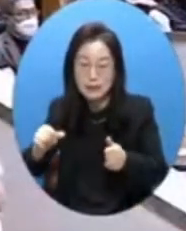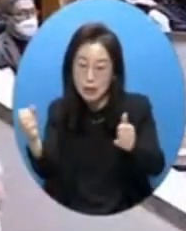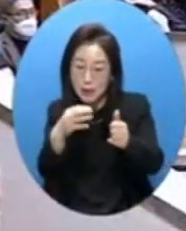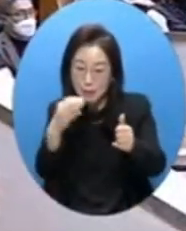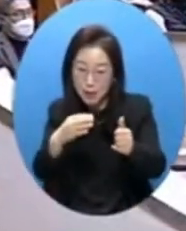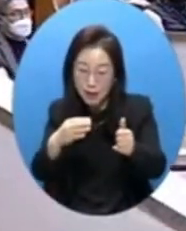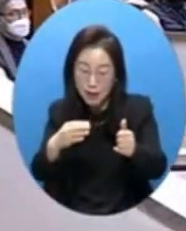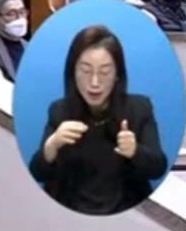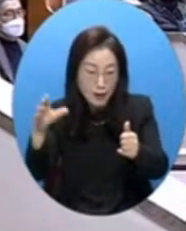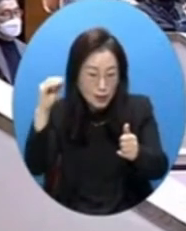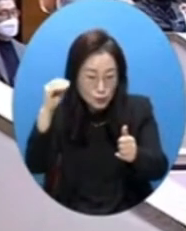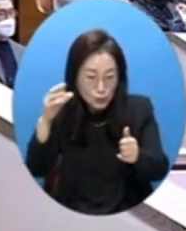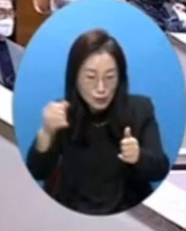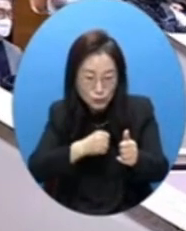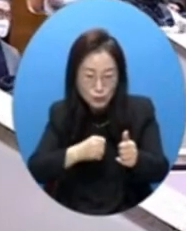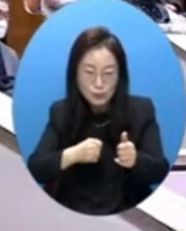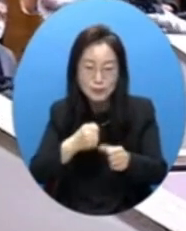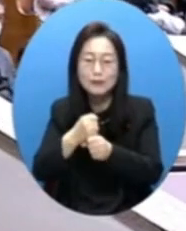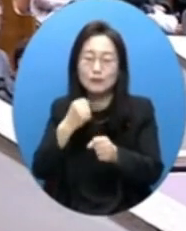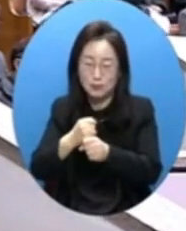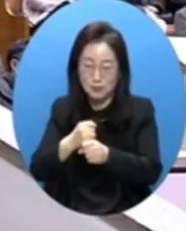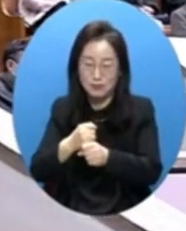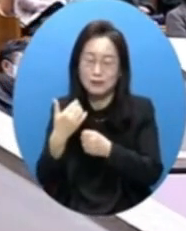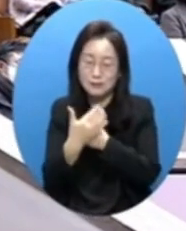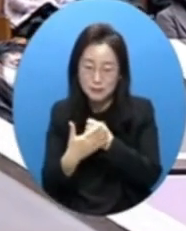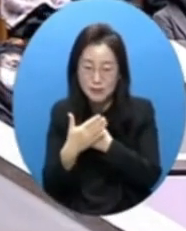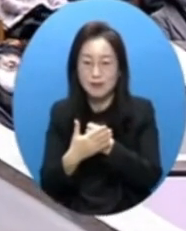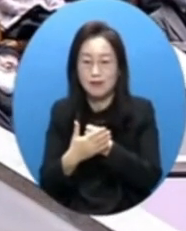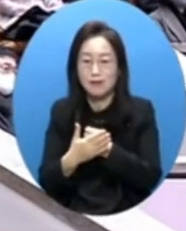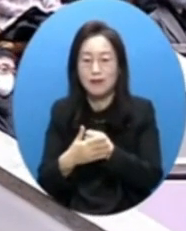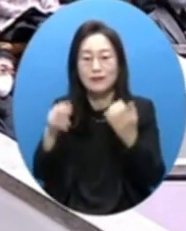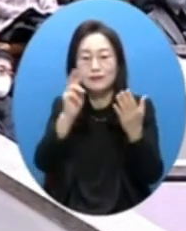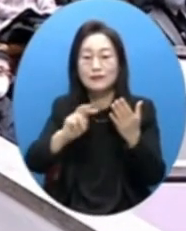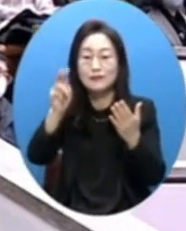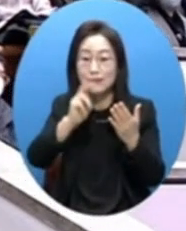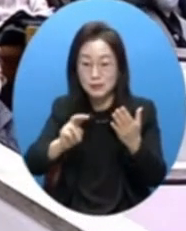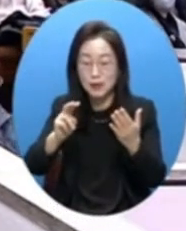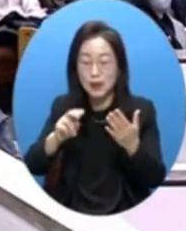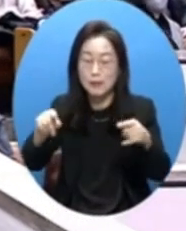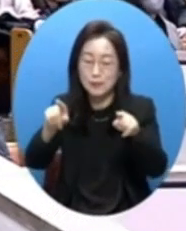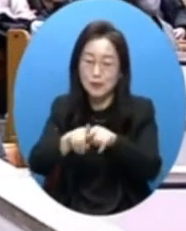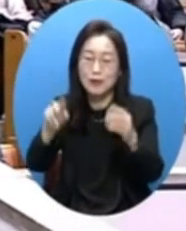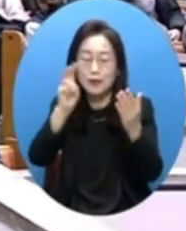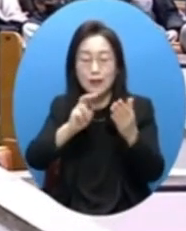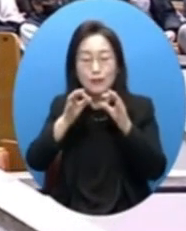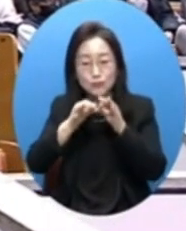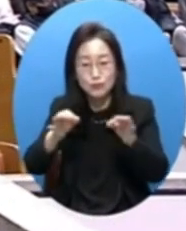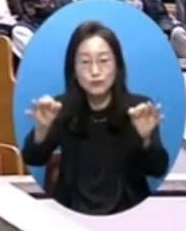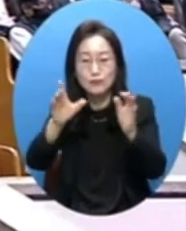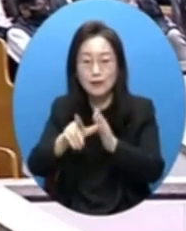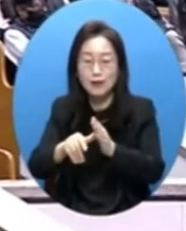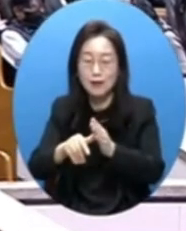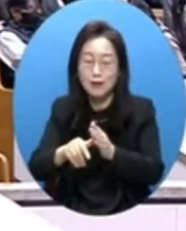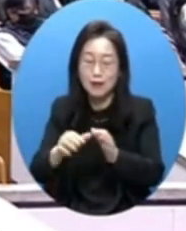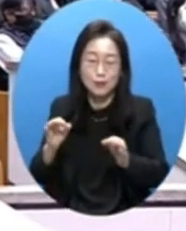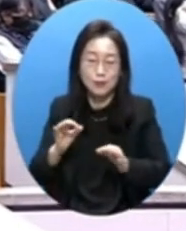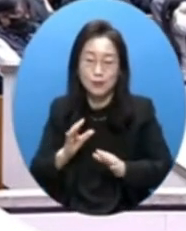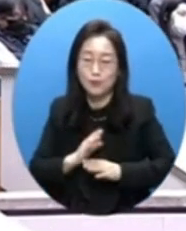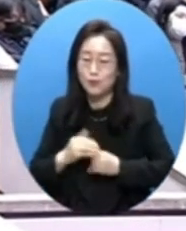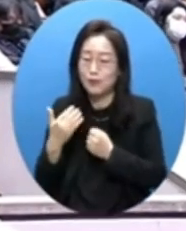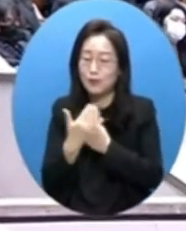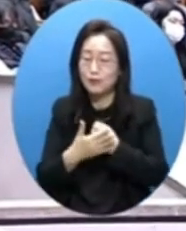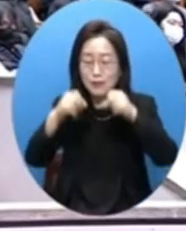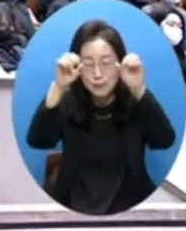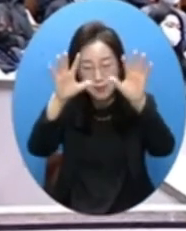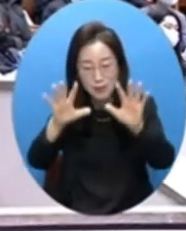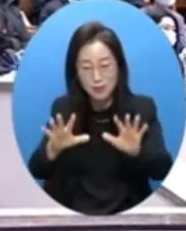탄생된 은혜로운 찬송입니다. 그래서 이 찬송을 같이 부를 때 그날 밤에 놀라운 은혜가 임했다고